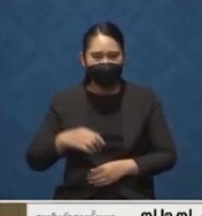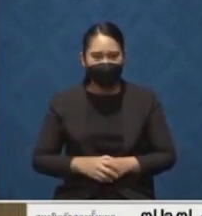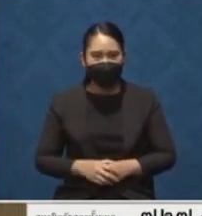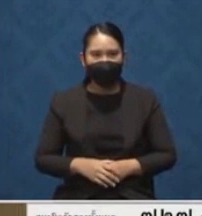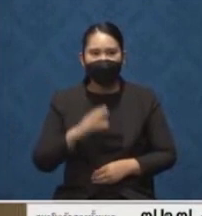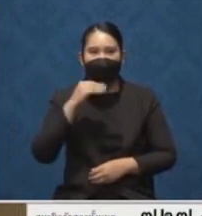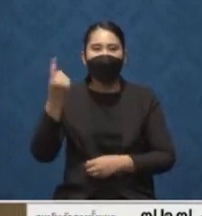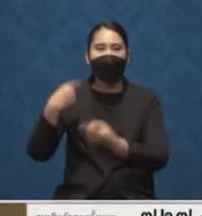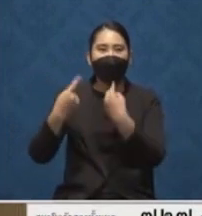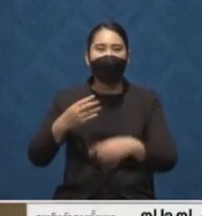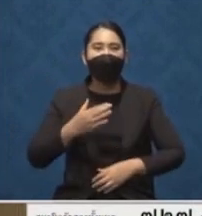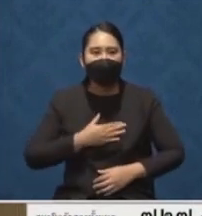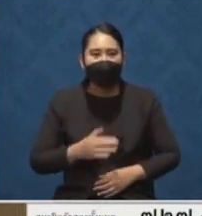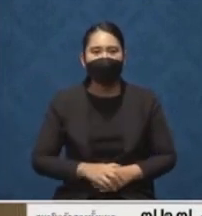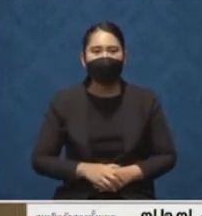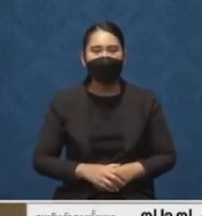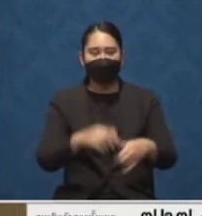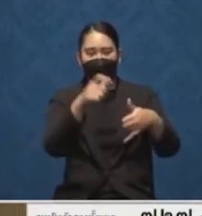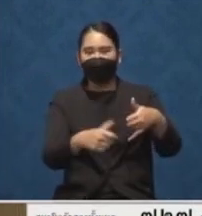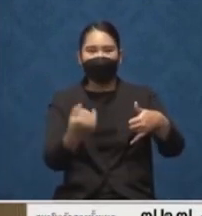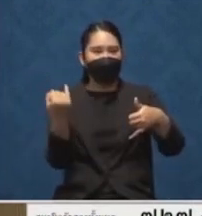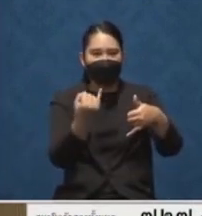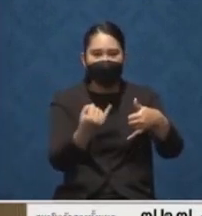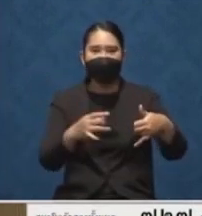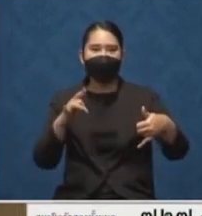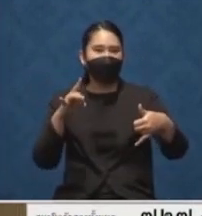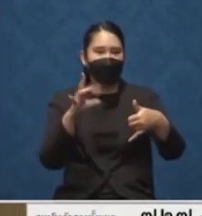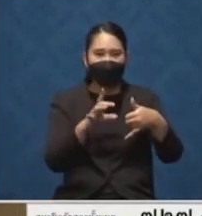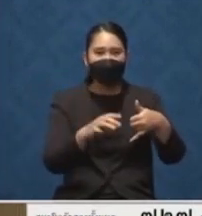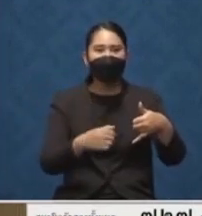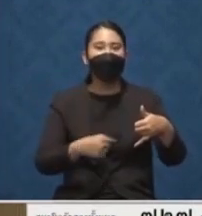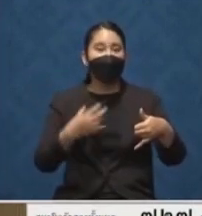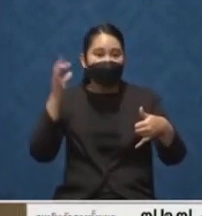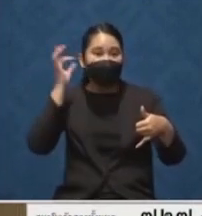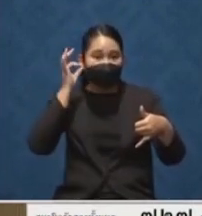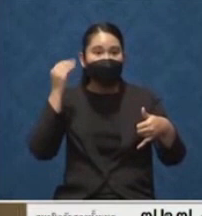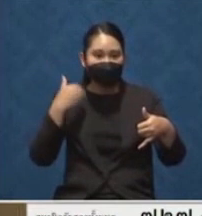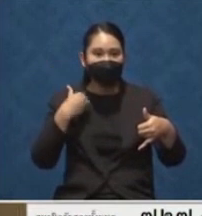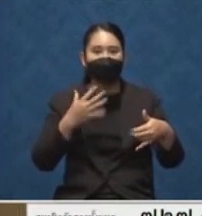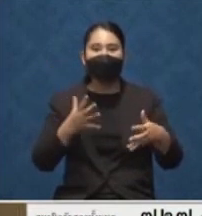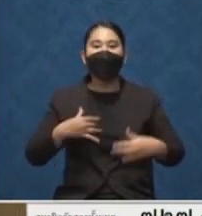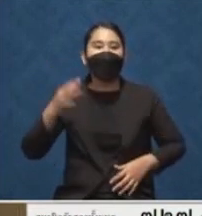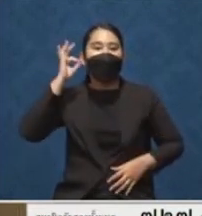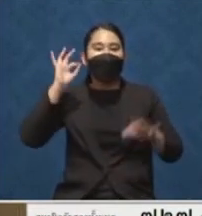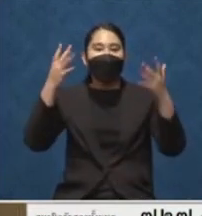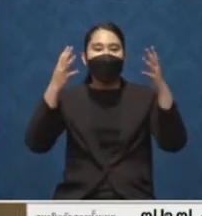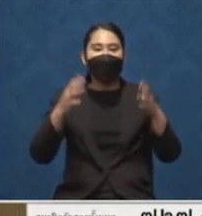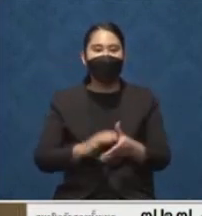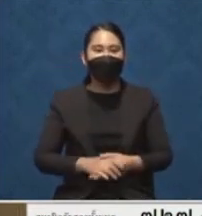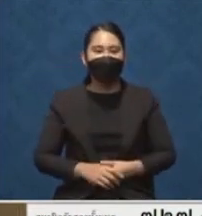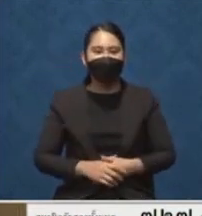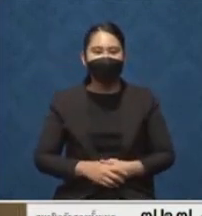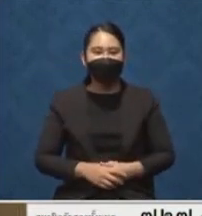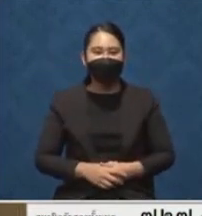พูดว่าผมเนี่ยนะครับเป็นตัวอย่างที่เลวท่านประธานได้ยินไหมครับ ไม่ได้ยินนะครับถึง